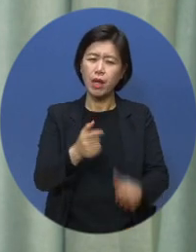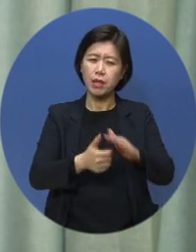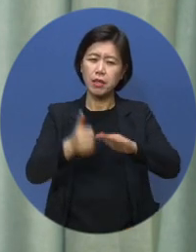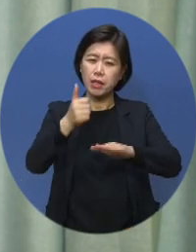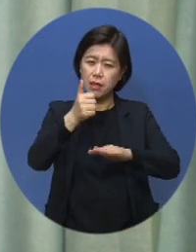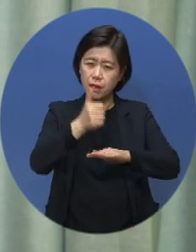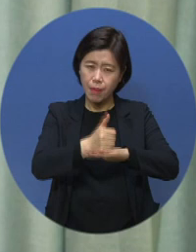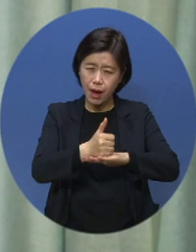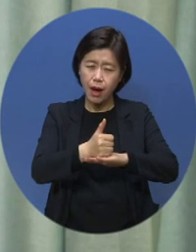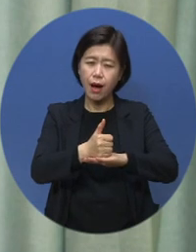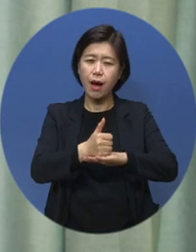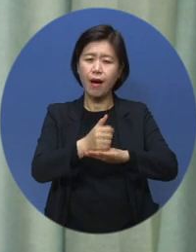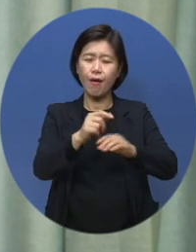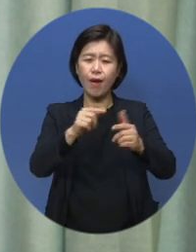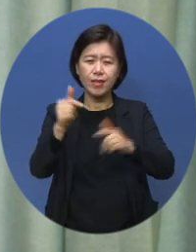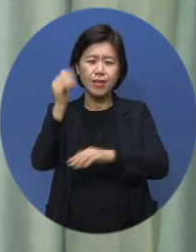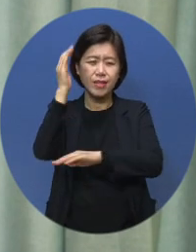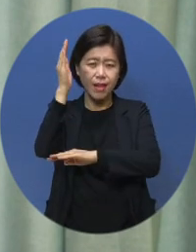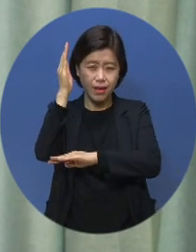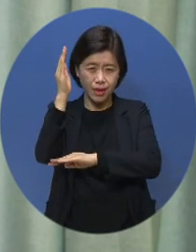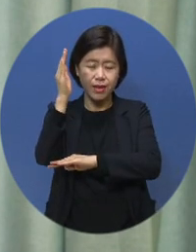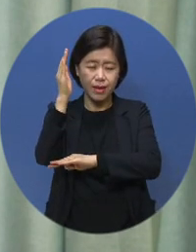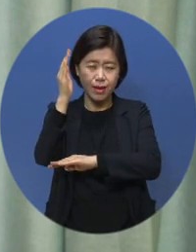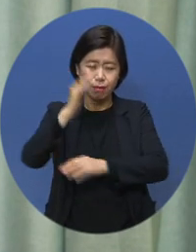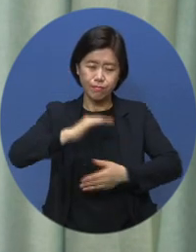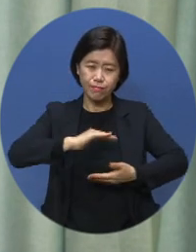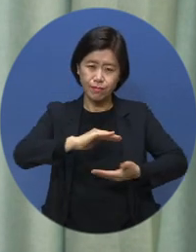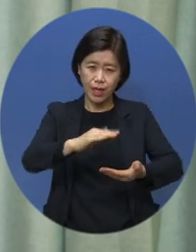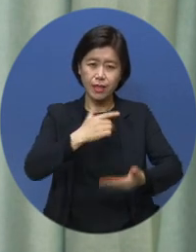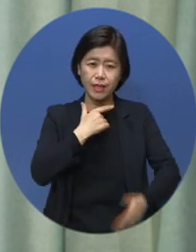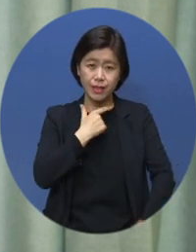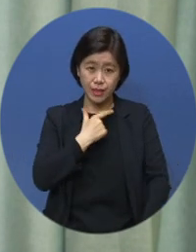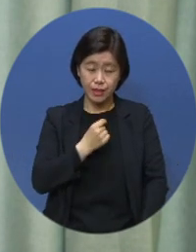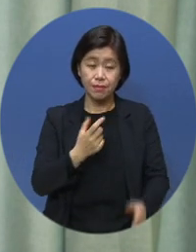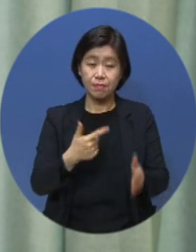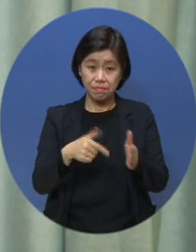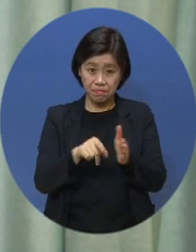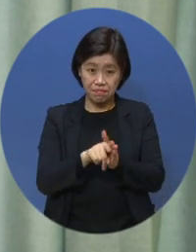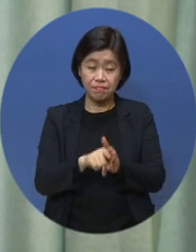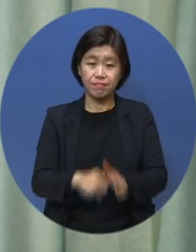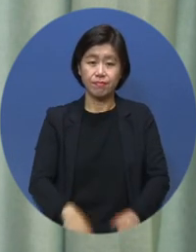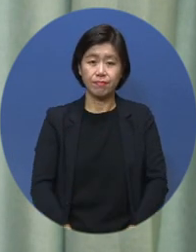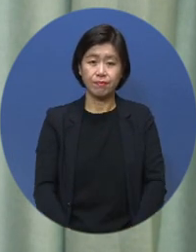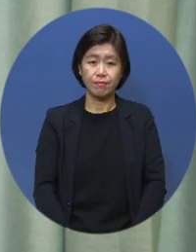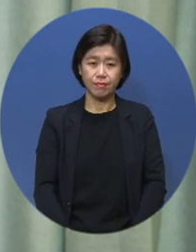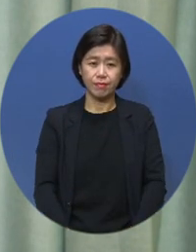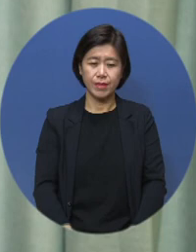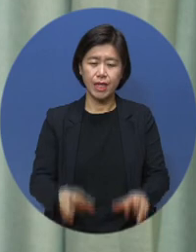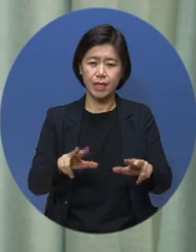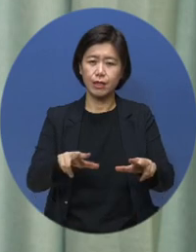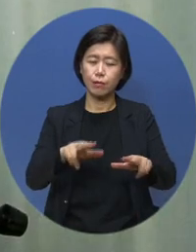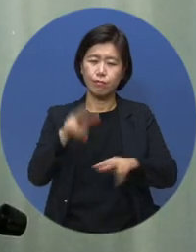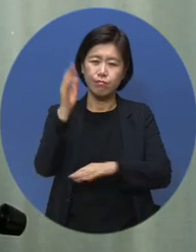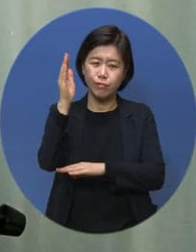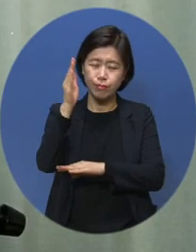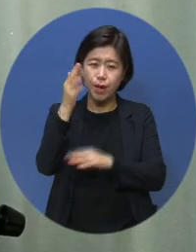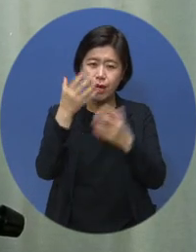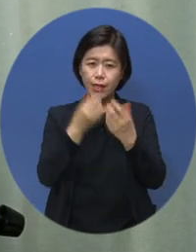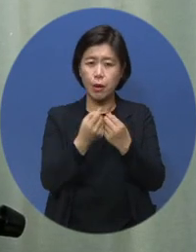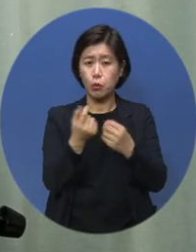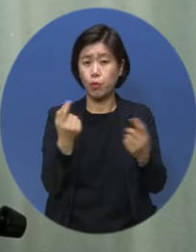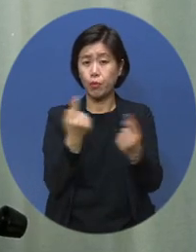쪄 긴 얘기 잭 에 그런 얘기들 더 좀 해 지기 위해서 좀 강요하는 수정을 하고 있는 거죠